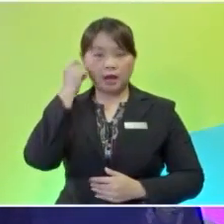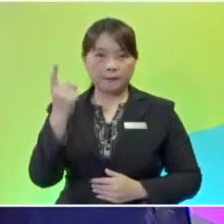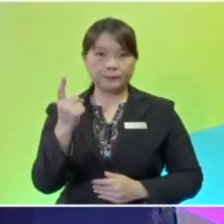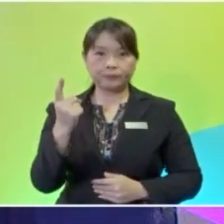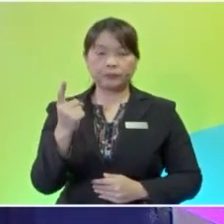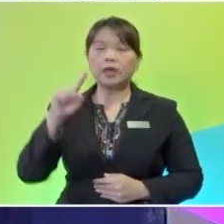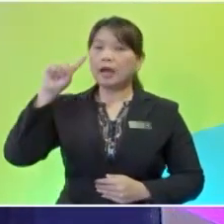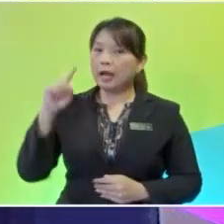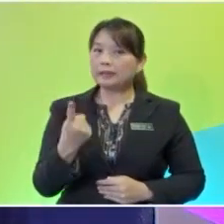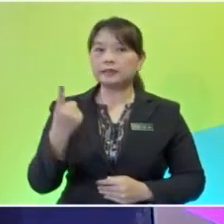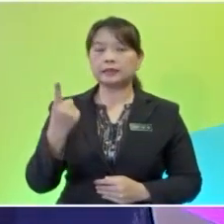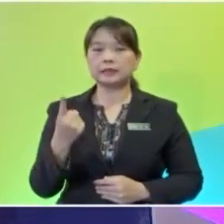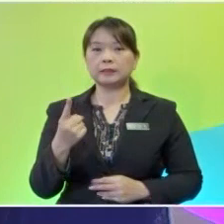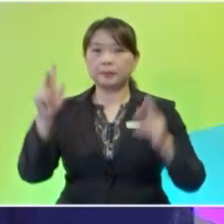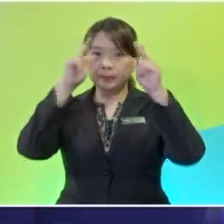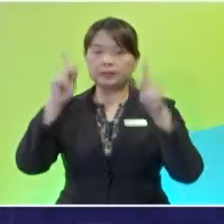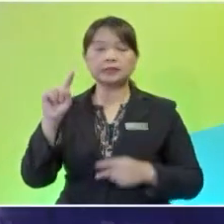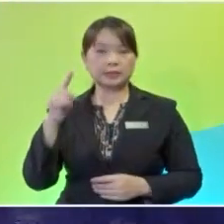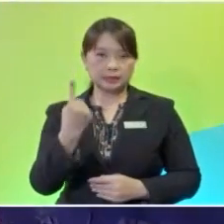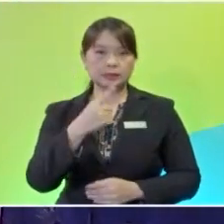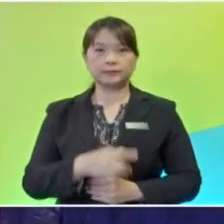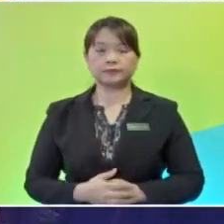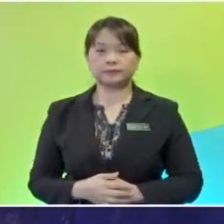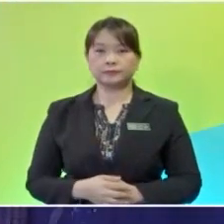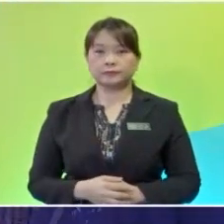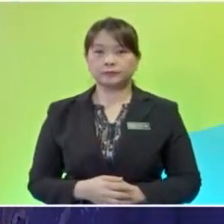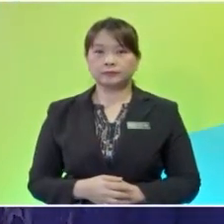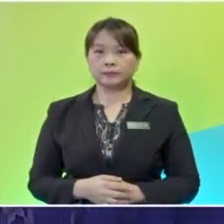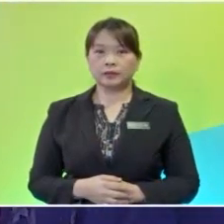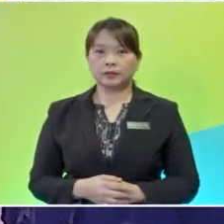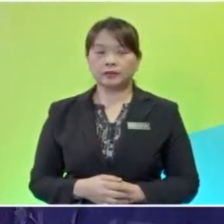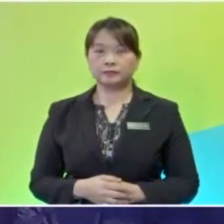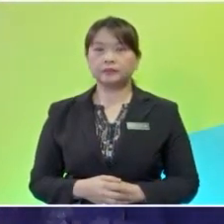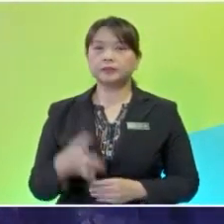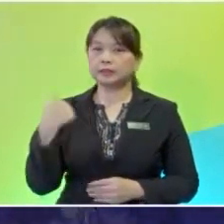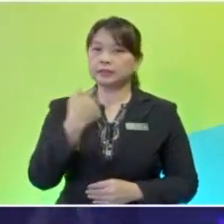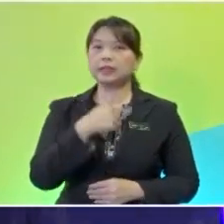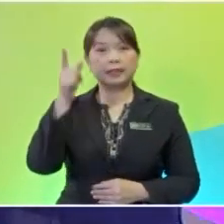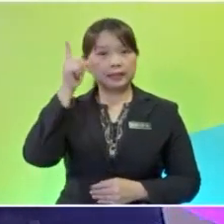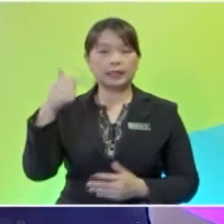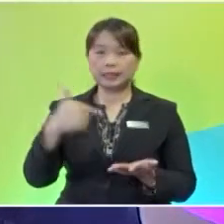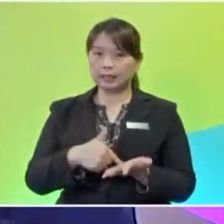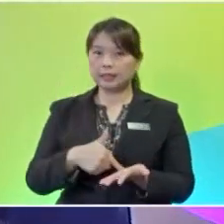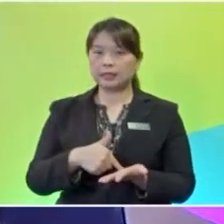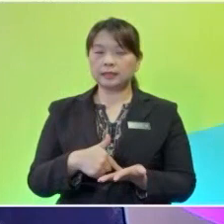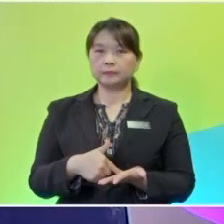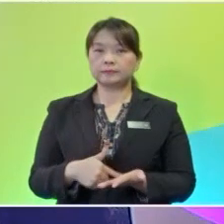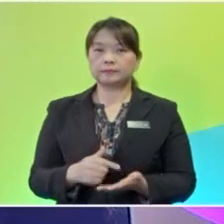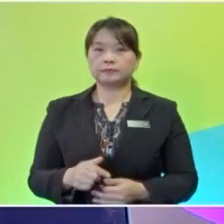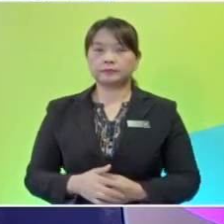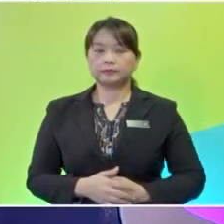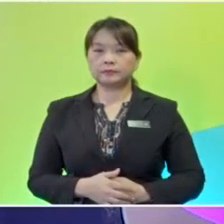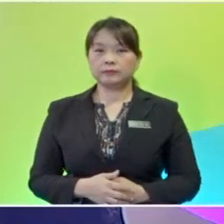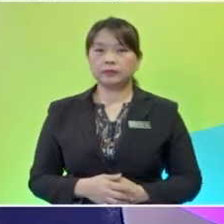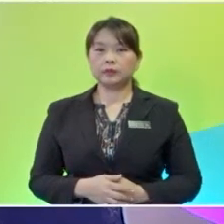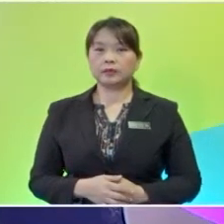谓的考试，它变得更是多元化的。好，我们往下看。好，在这个部分呢，我们要如